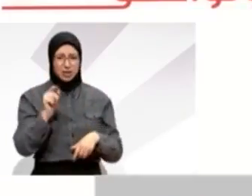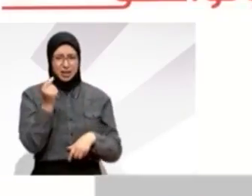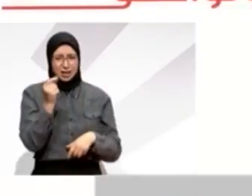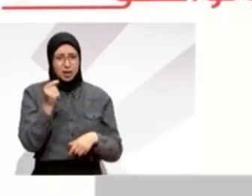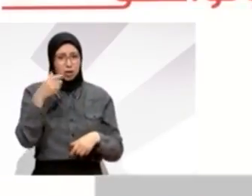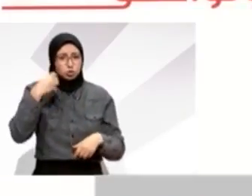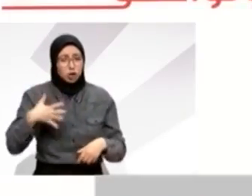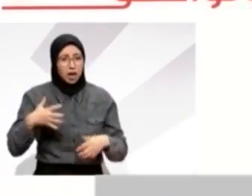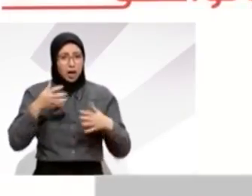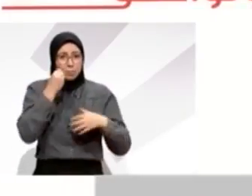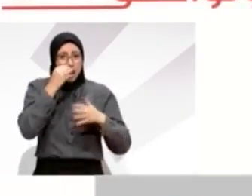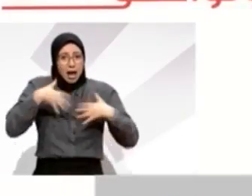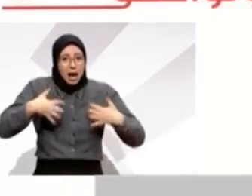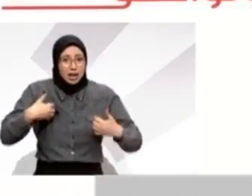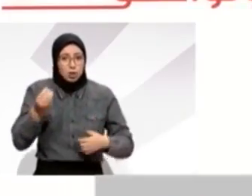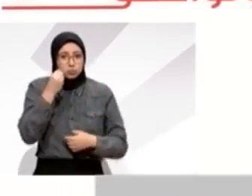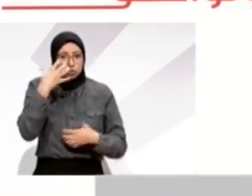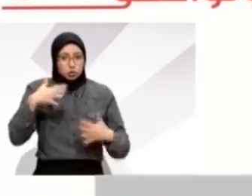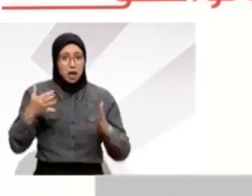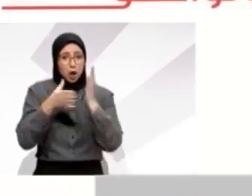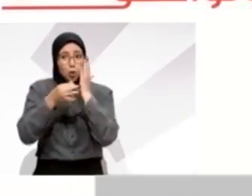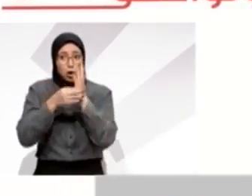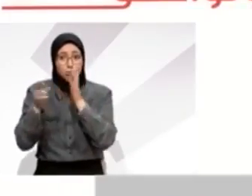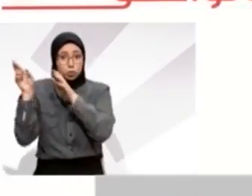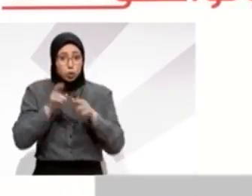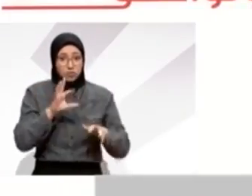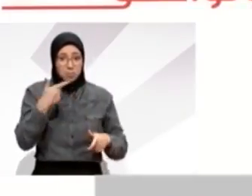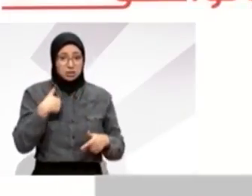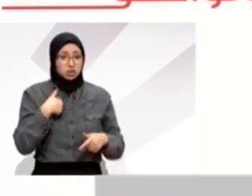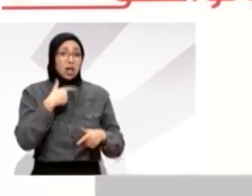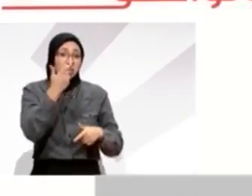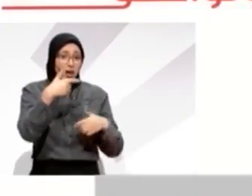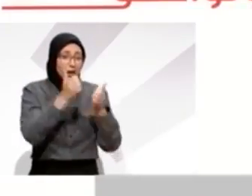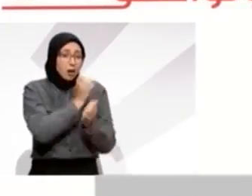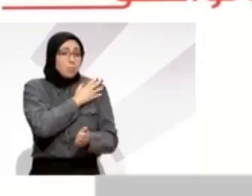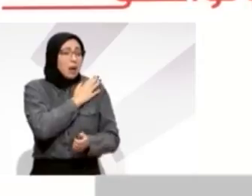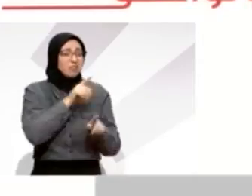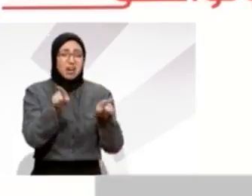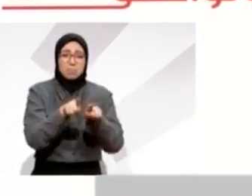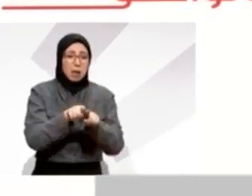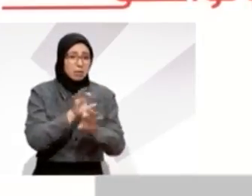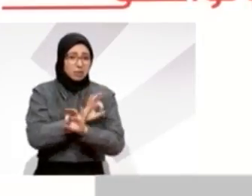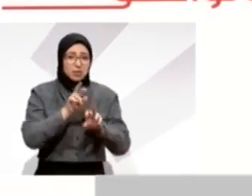والعالم والقروض كيف كيف الولاءات الحزبيه